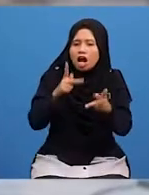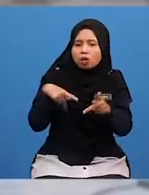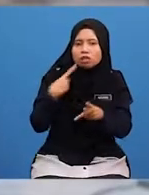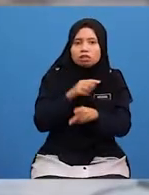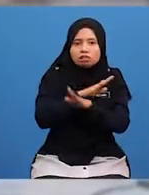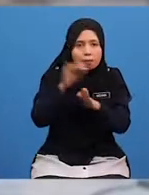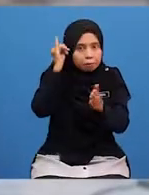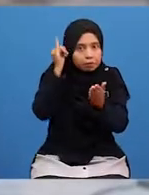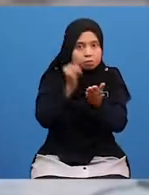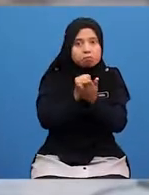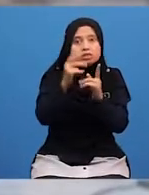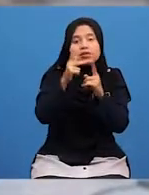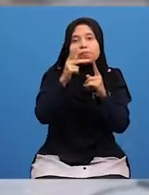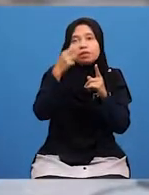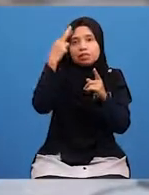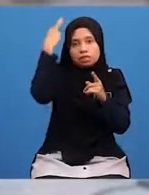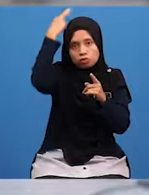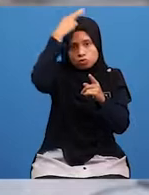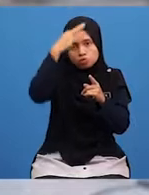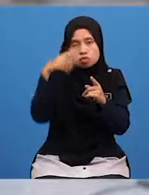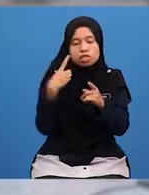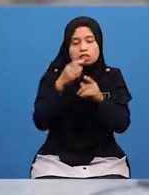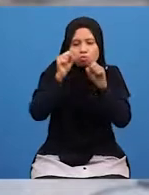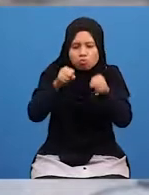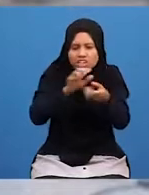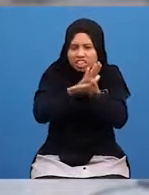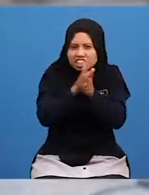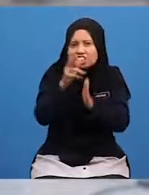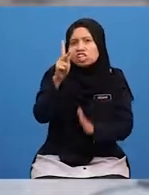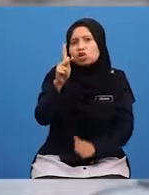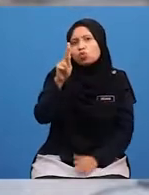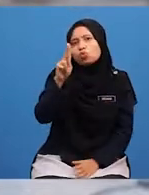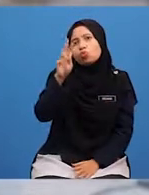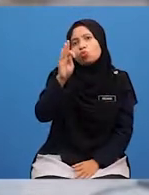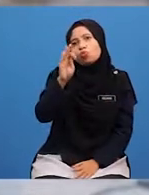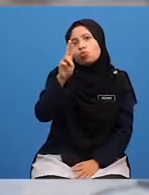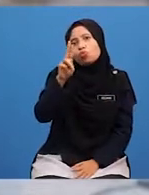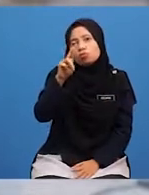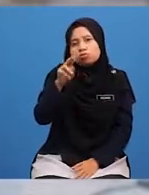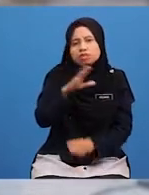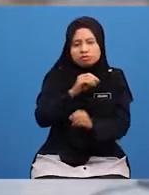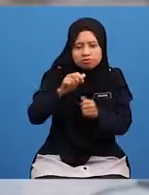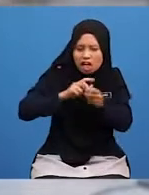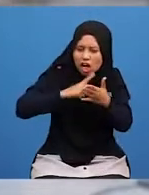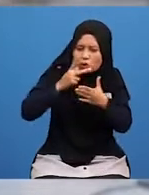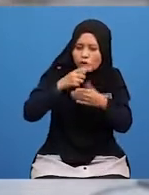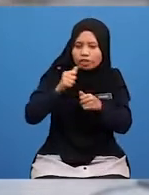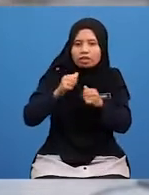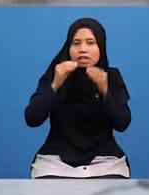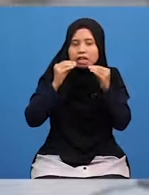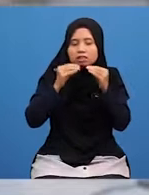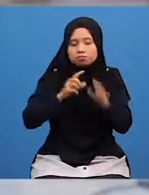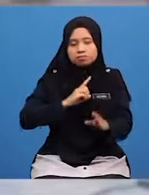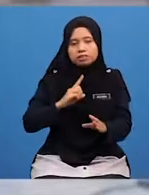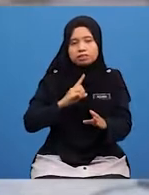beriman kepada Rasul, maka kita boleh menjadi kufur dan terpesong daripada ajaran Islam.